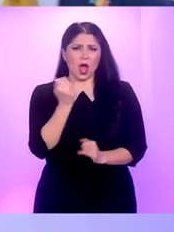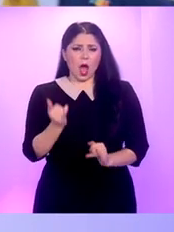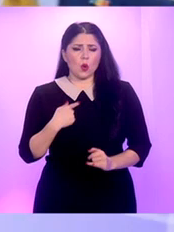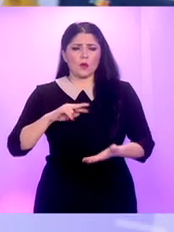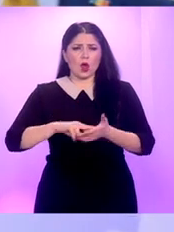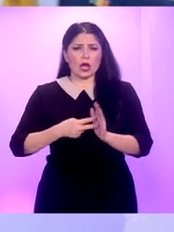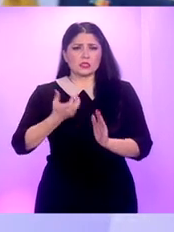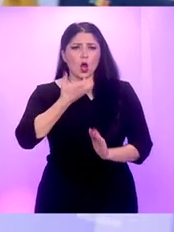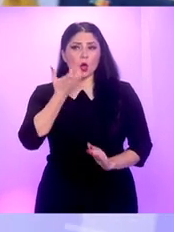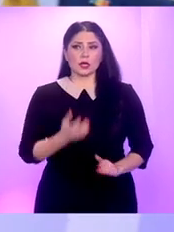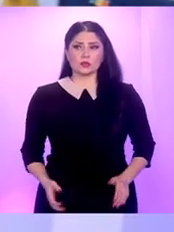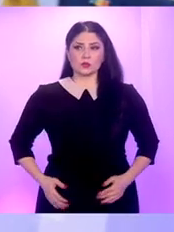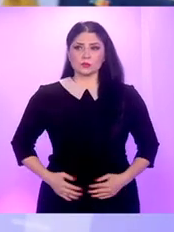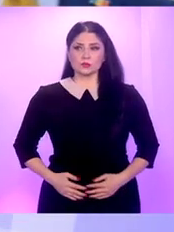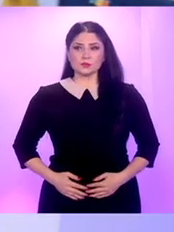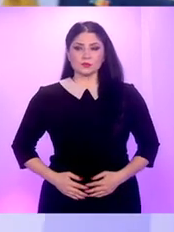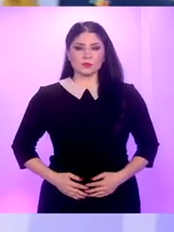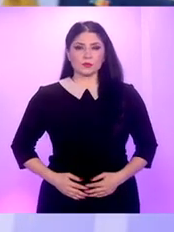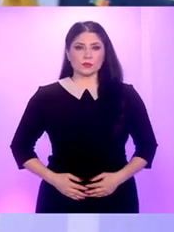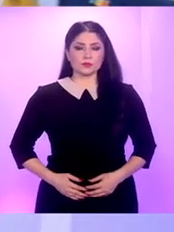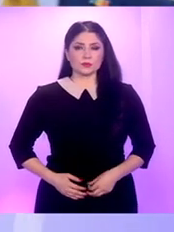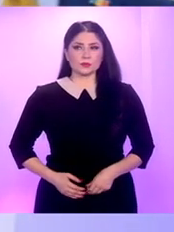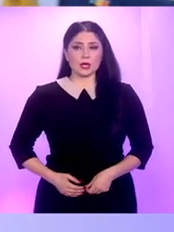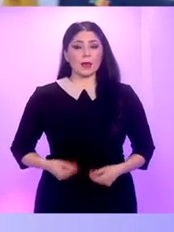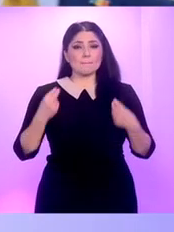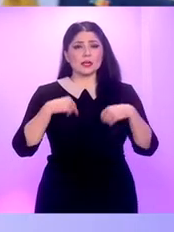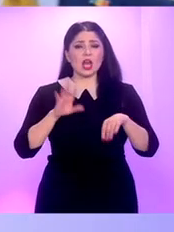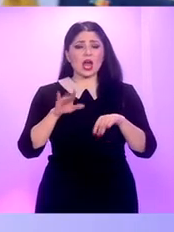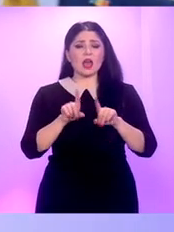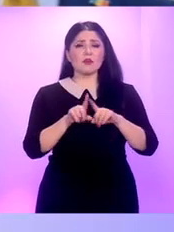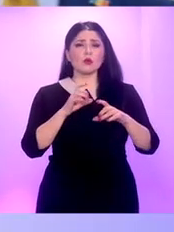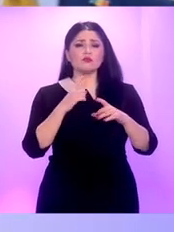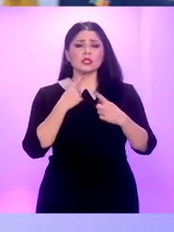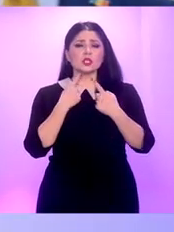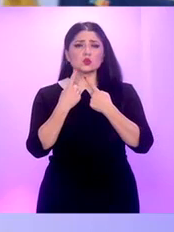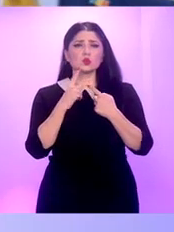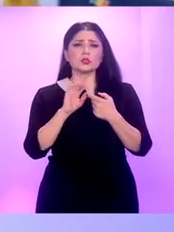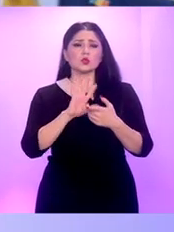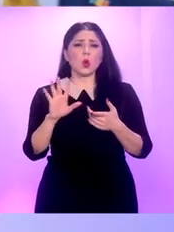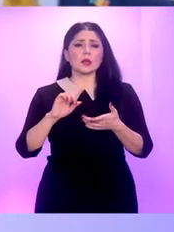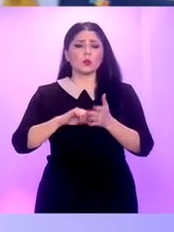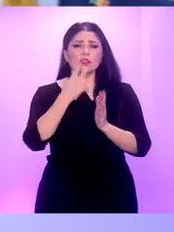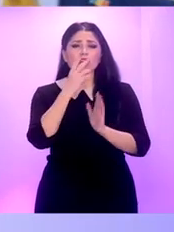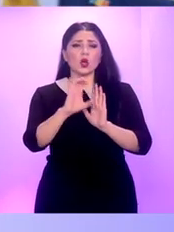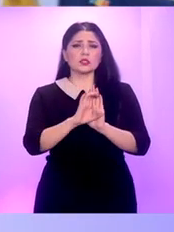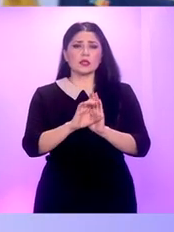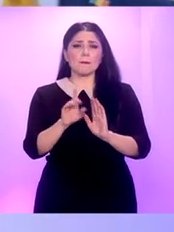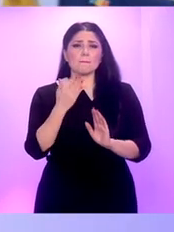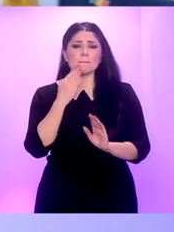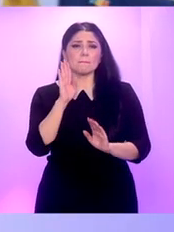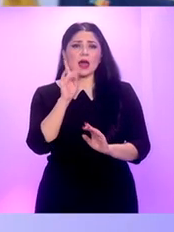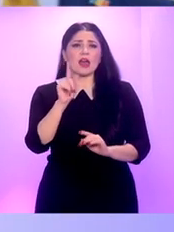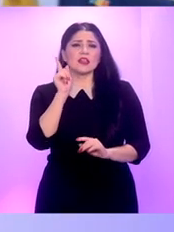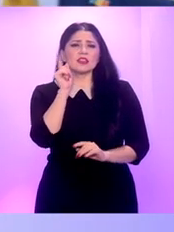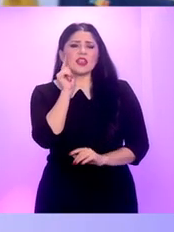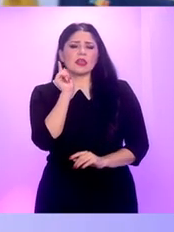de congres. Președintele are un dialog instituțional. Am văzut că e tătucul reprezentat